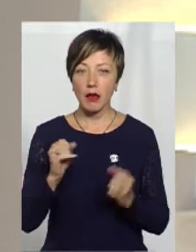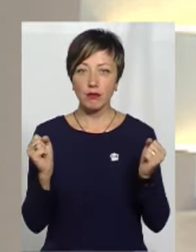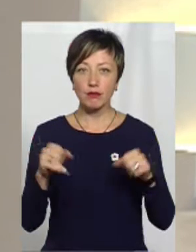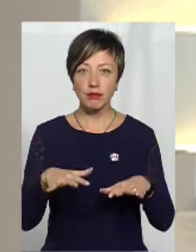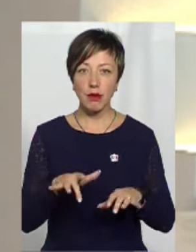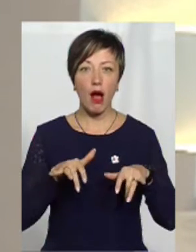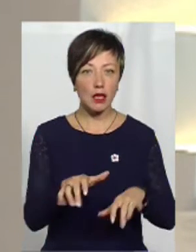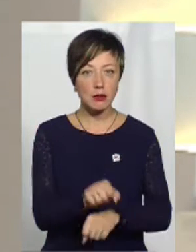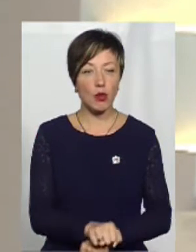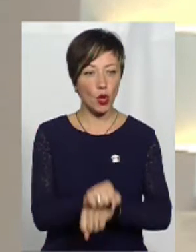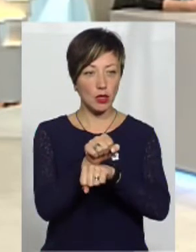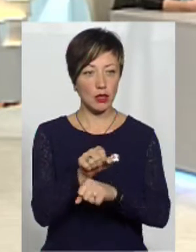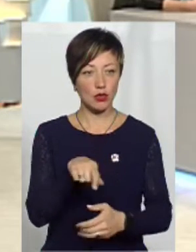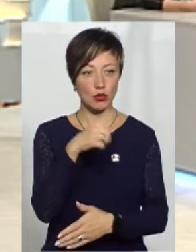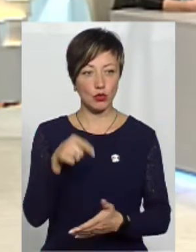акції протесту?